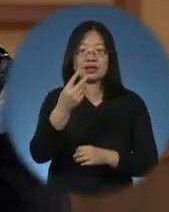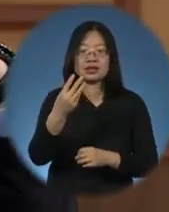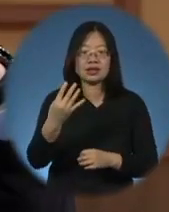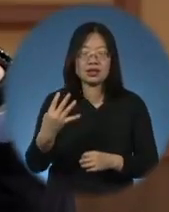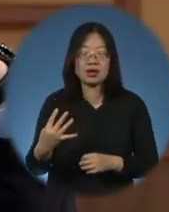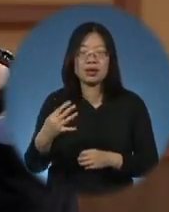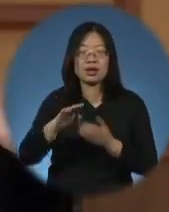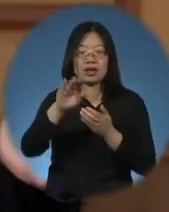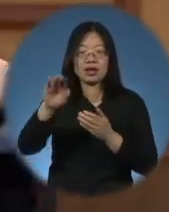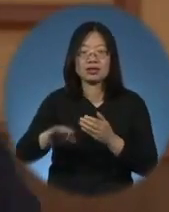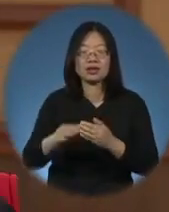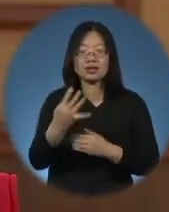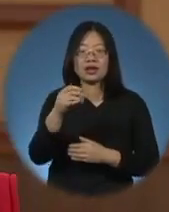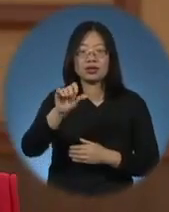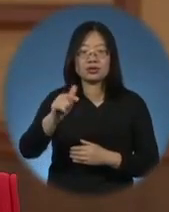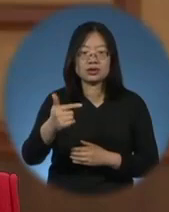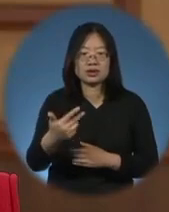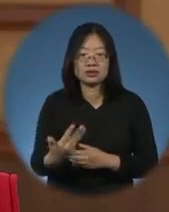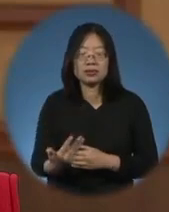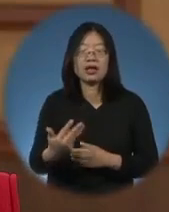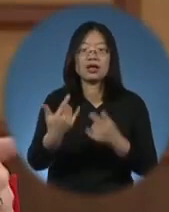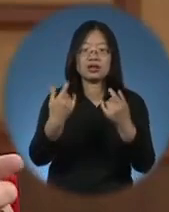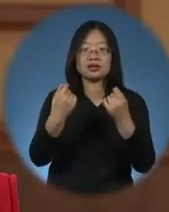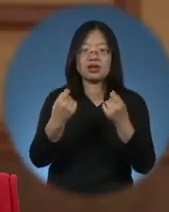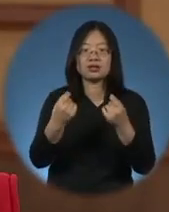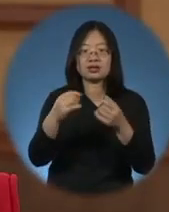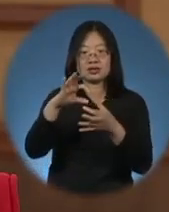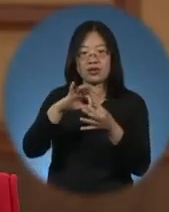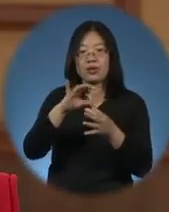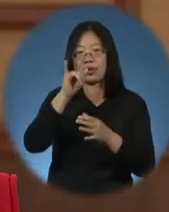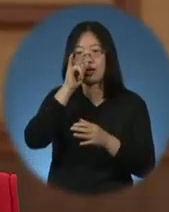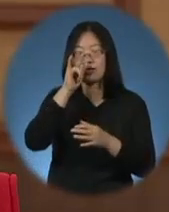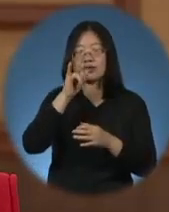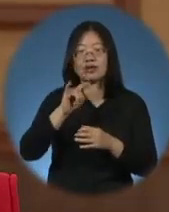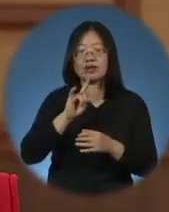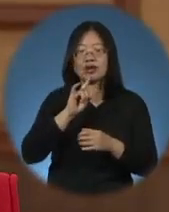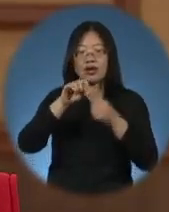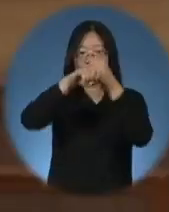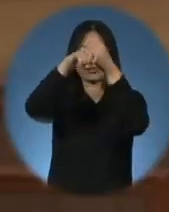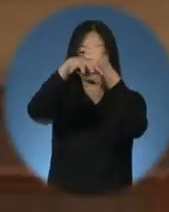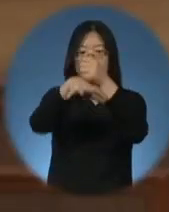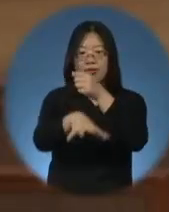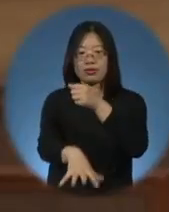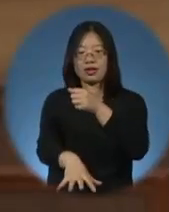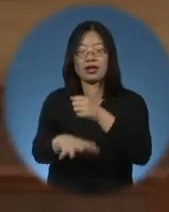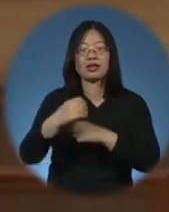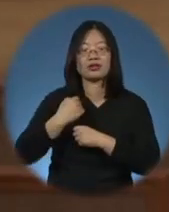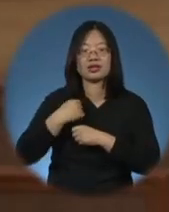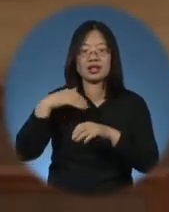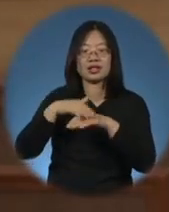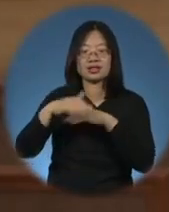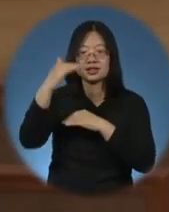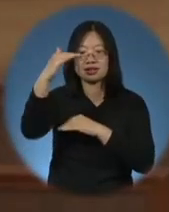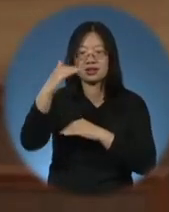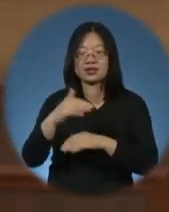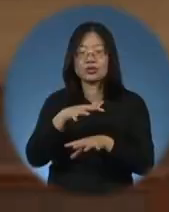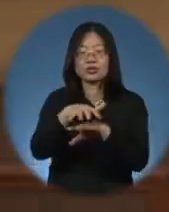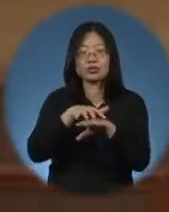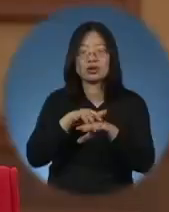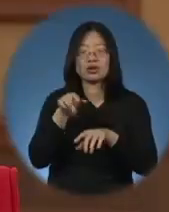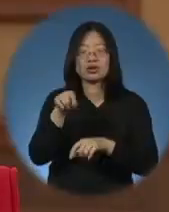각각 밑에는 또 4, 5, 6, 7, 8, 9 이런 식으로 가지가 쳐 있고요. 뭐 군대식 그러면 예, 맞습니다. 압니다. 군대식 예, 예. 대충 구조. 예.